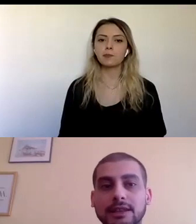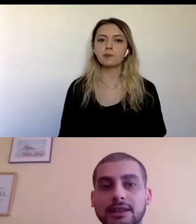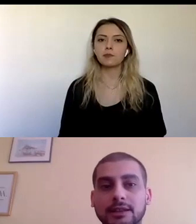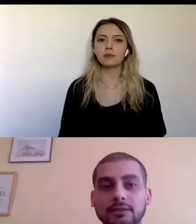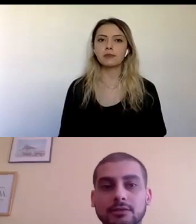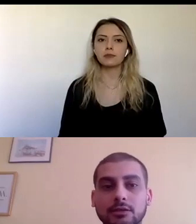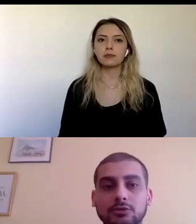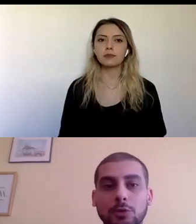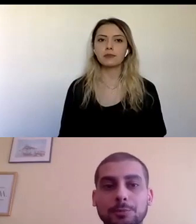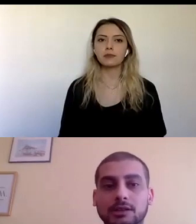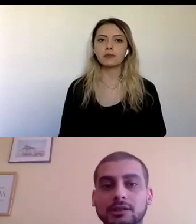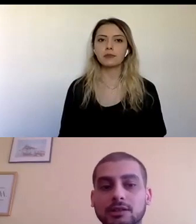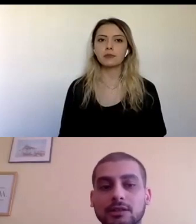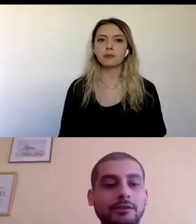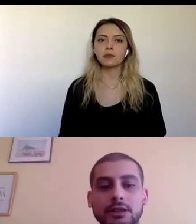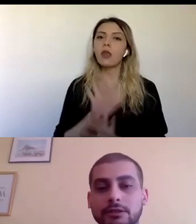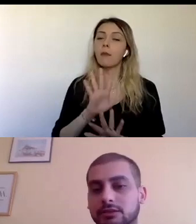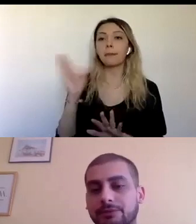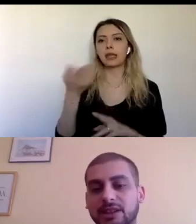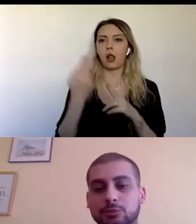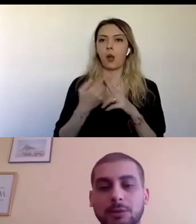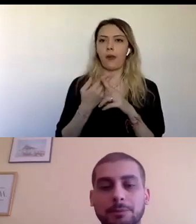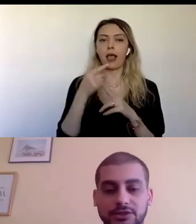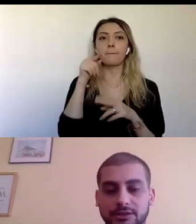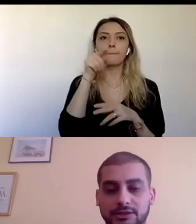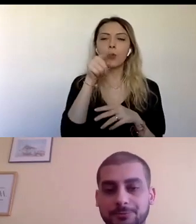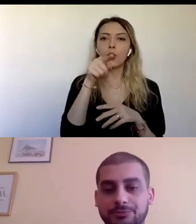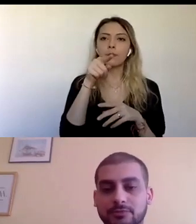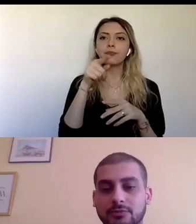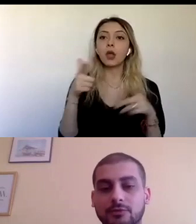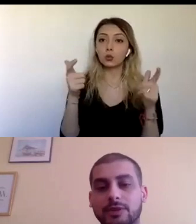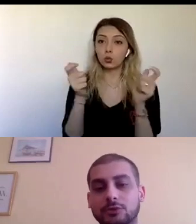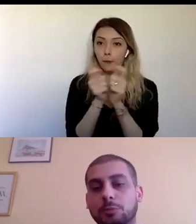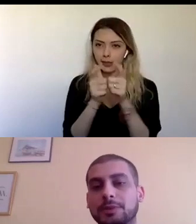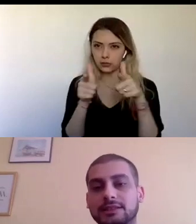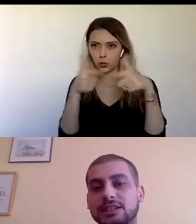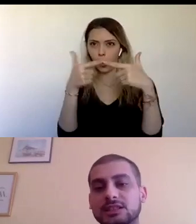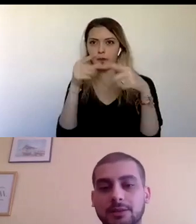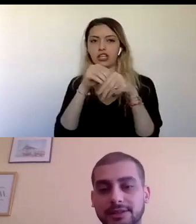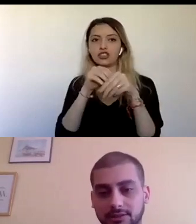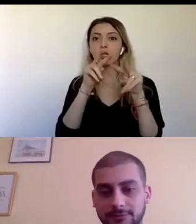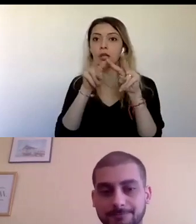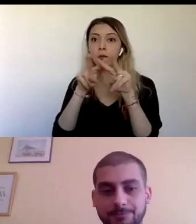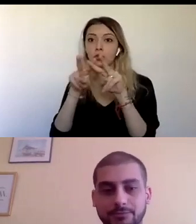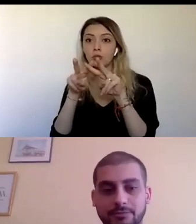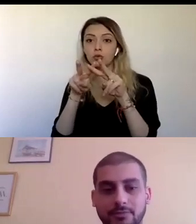toplantının linkini kopyaladınız, Twitter'da, Facebook'ta paylaştınız ve toplantıyı